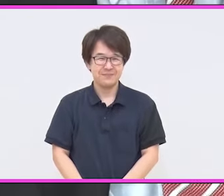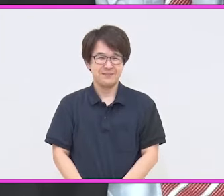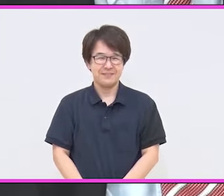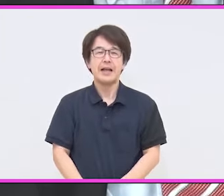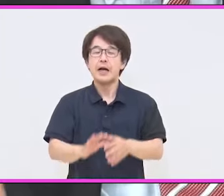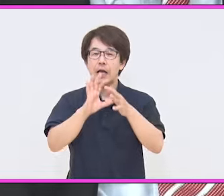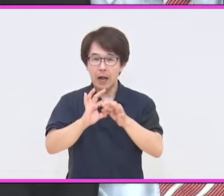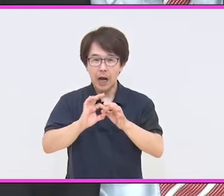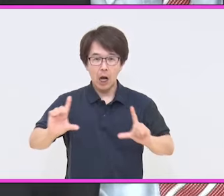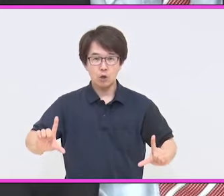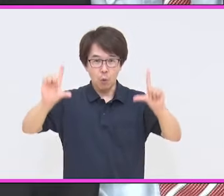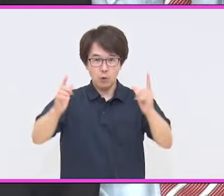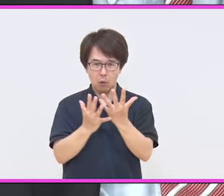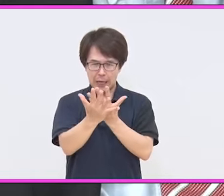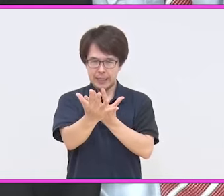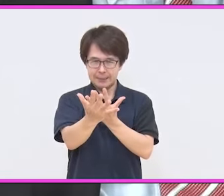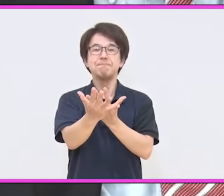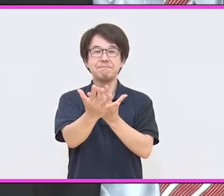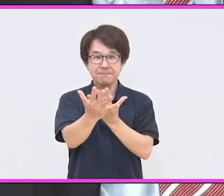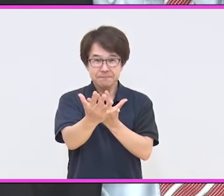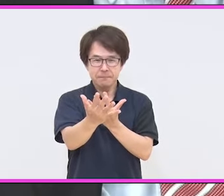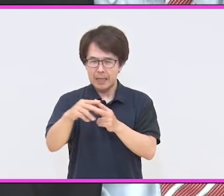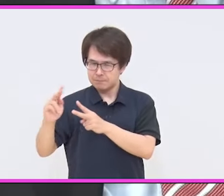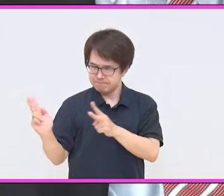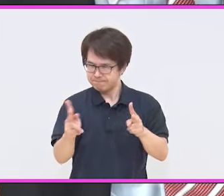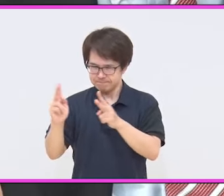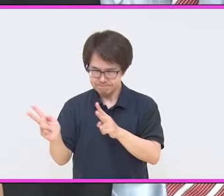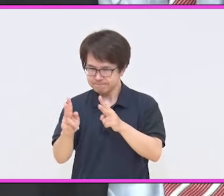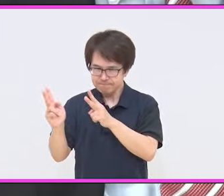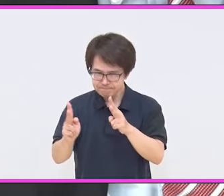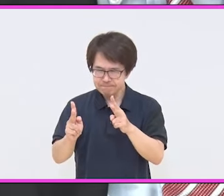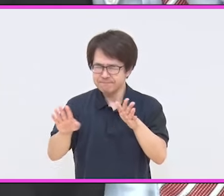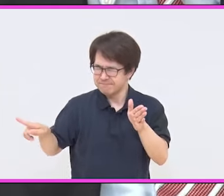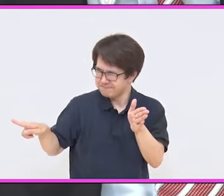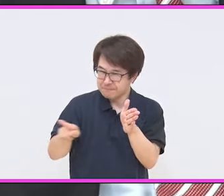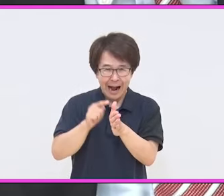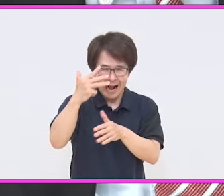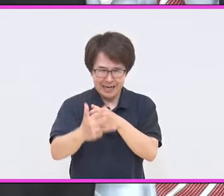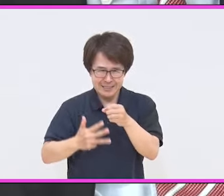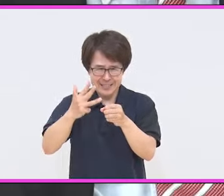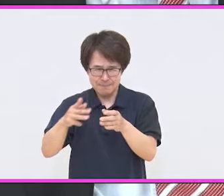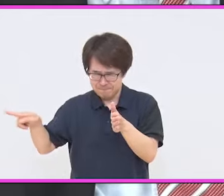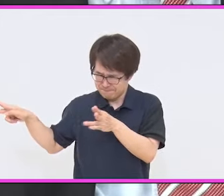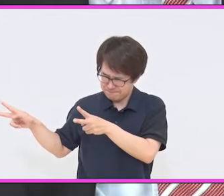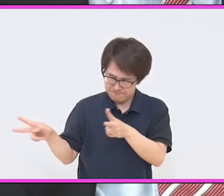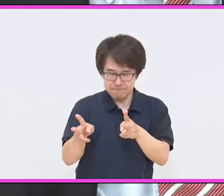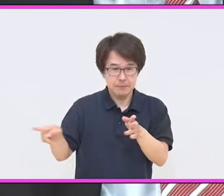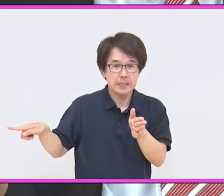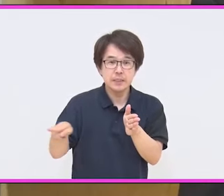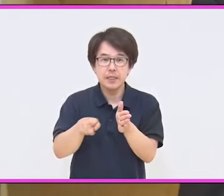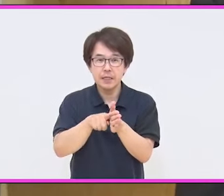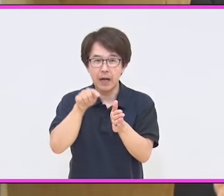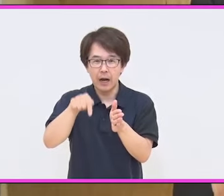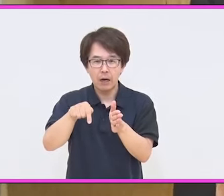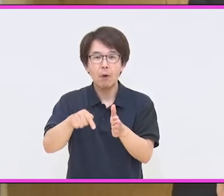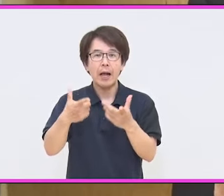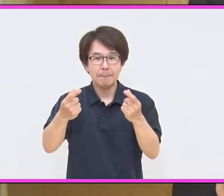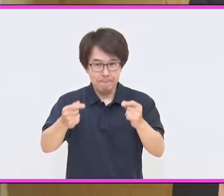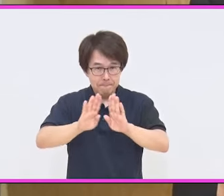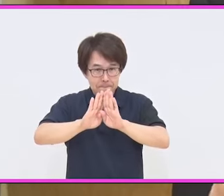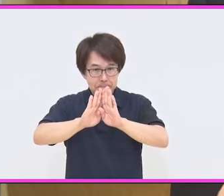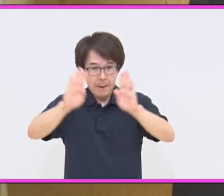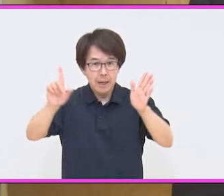だから東京大会をに準備してもう8年間も準備しましたけれども、これちゃんと開催す